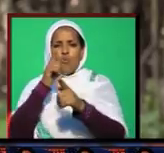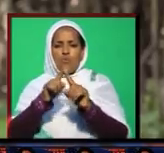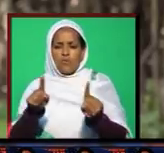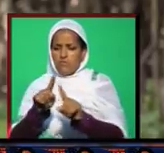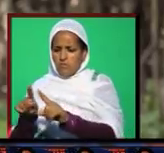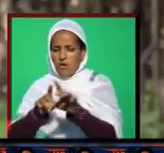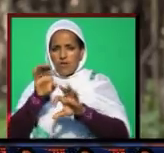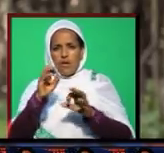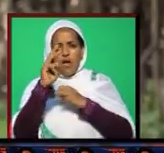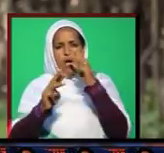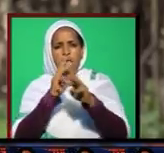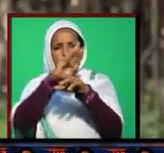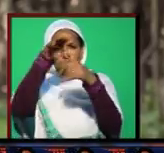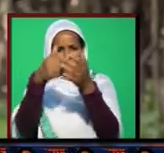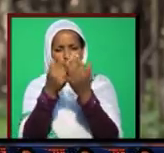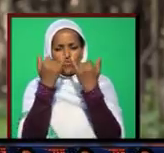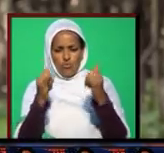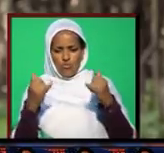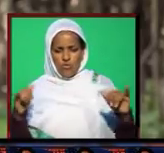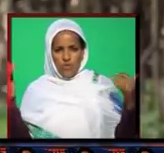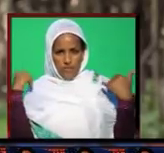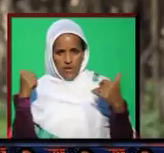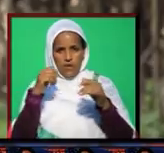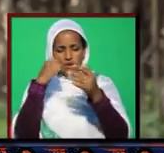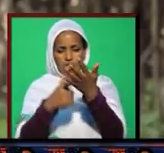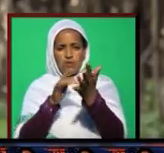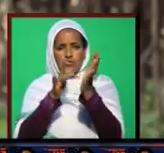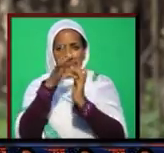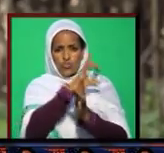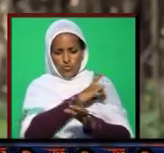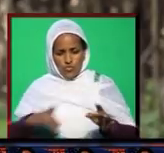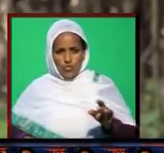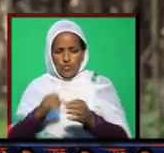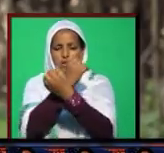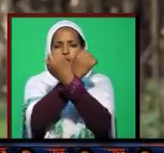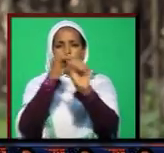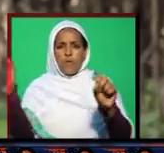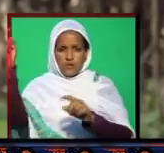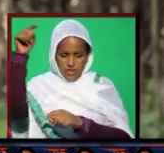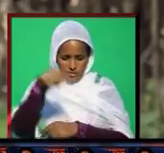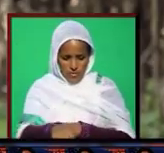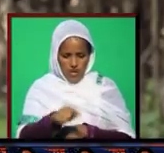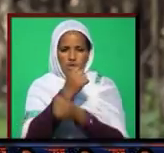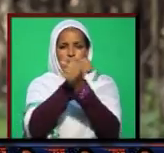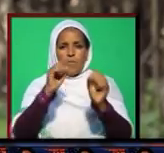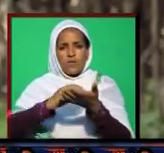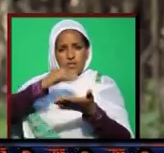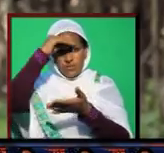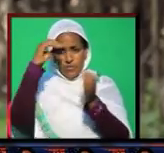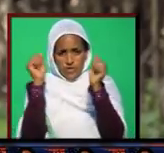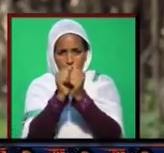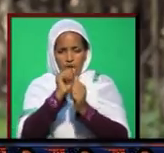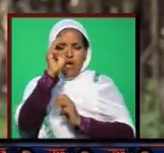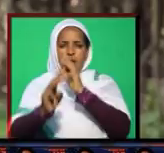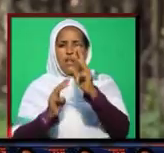እግዚአብሔር በቋንቋ ለያያቸው ከተከፋፈለ በኋላ ዓለሙ ተከፋፍለ ነበርና ይሄ የተከፋፈለው ዓለም ኢየሱስ ክርስቶስ ለማዳን ሲመጣ ከማዳን